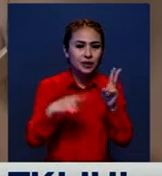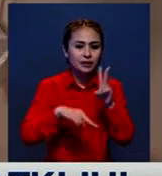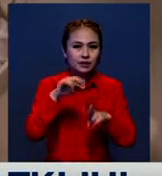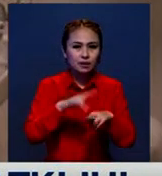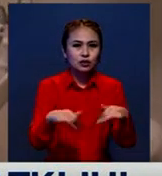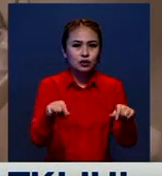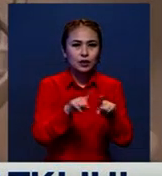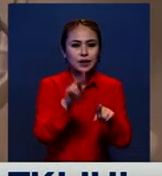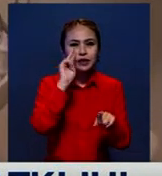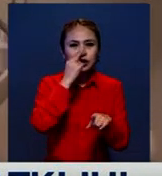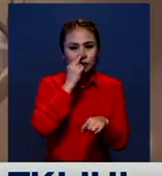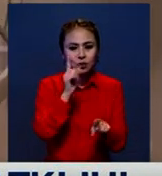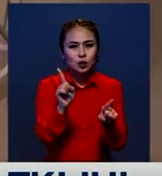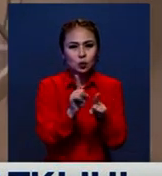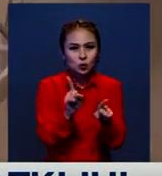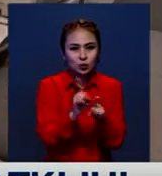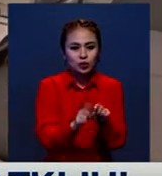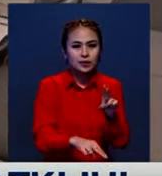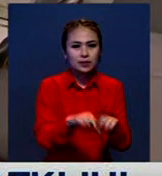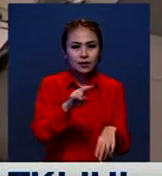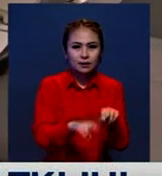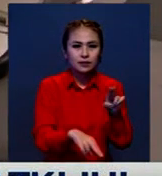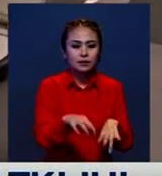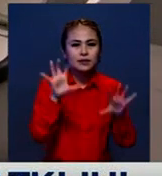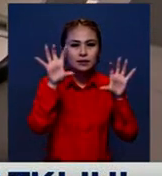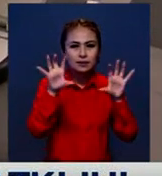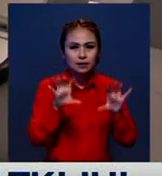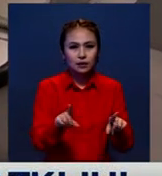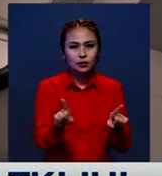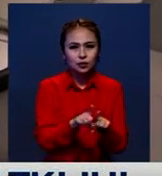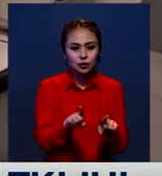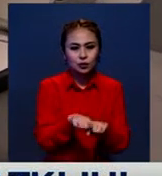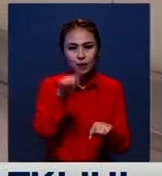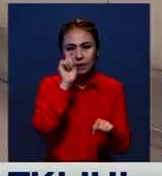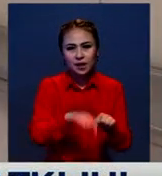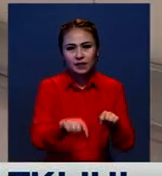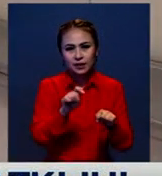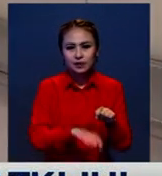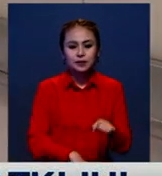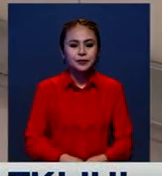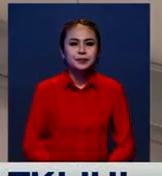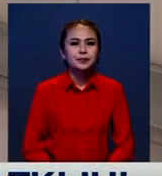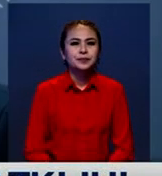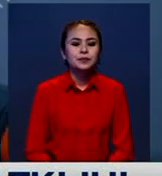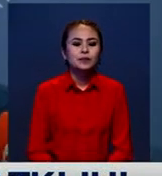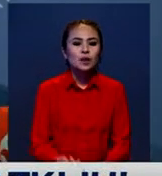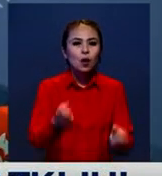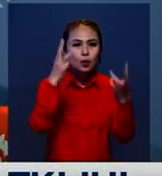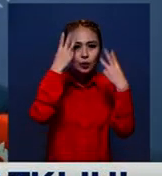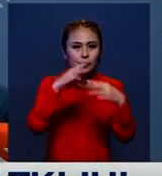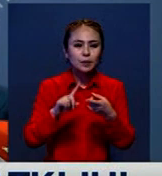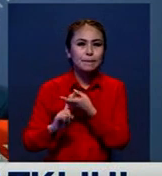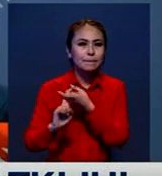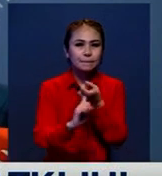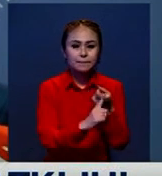енді Шымкенттегі емдеу мекемесін салғандар заң қырына ілініп отыр. Модульдік жұқпалы аурулар